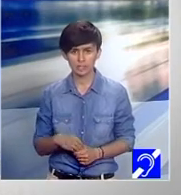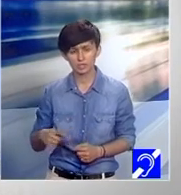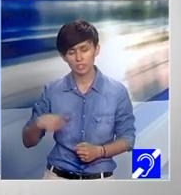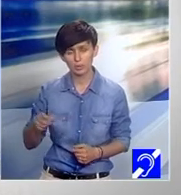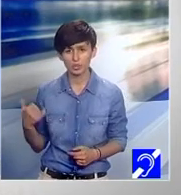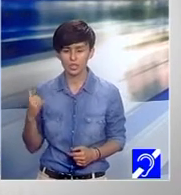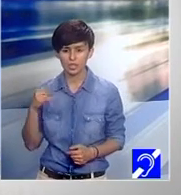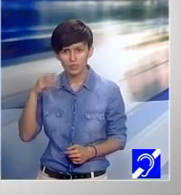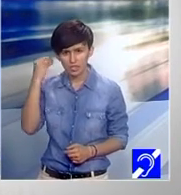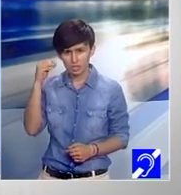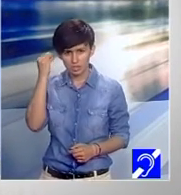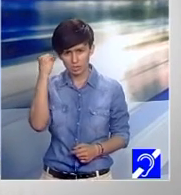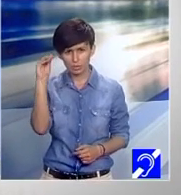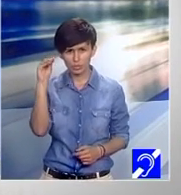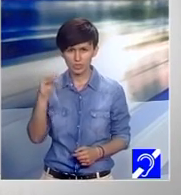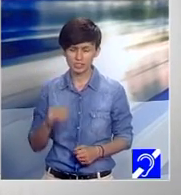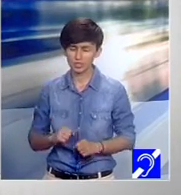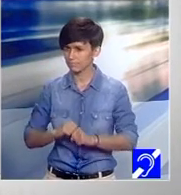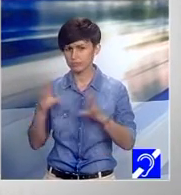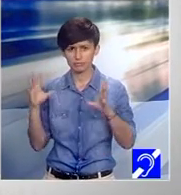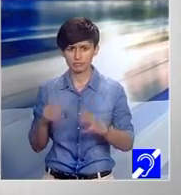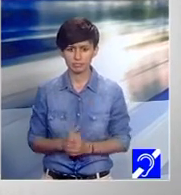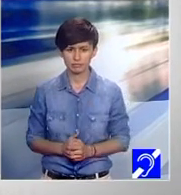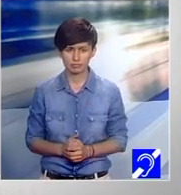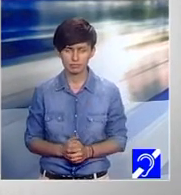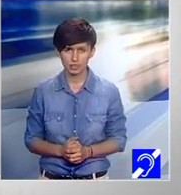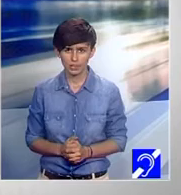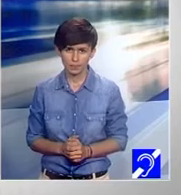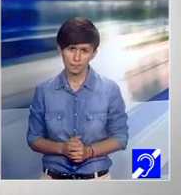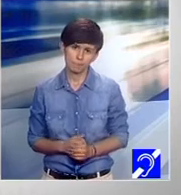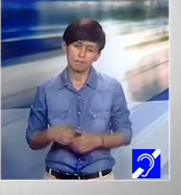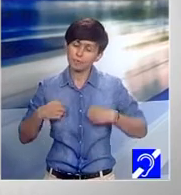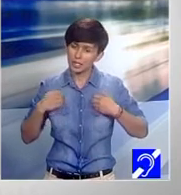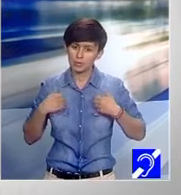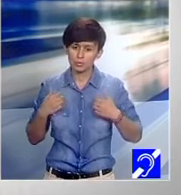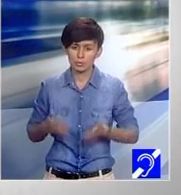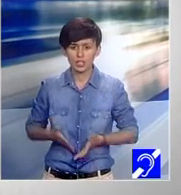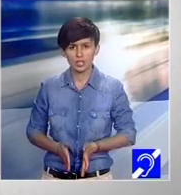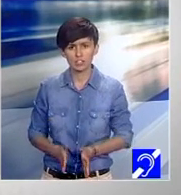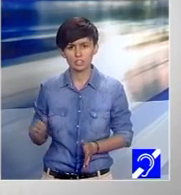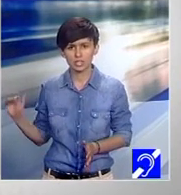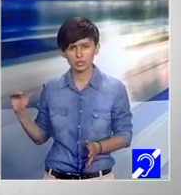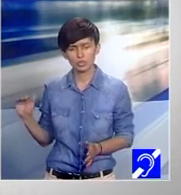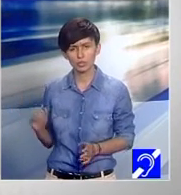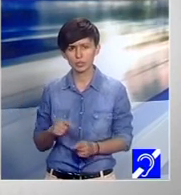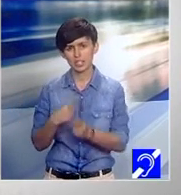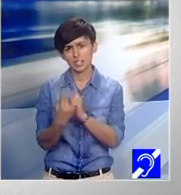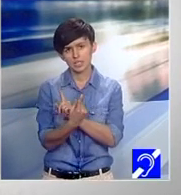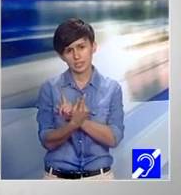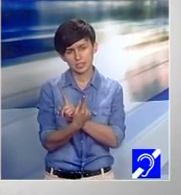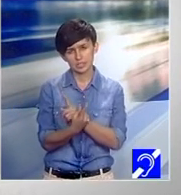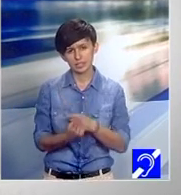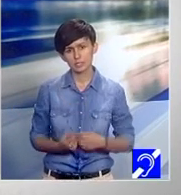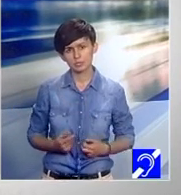care cade... Bucuria venirii pe lume a unui copil, da, se transformă încet, încet